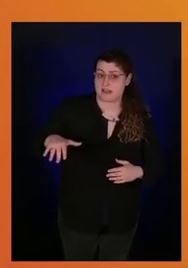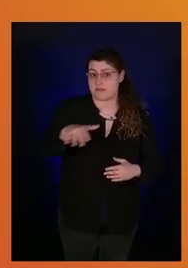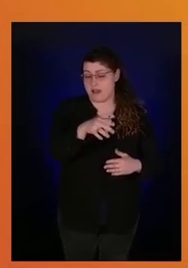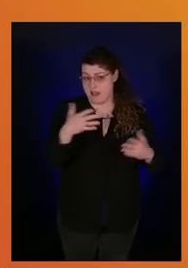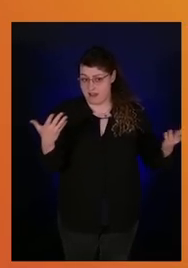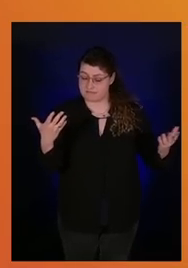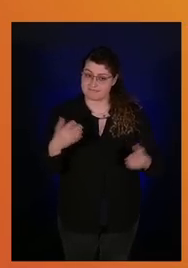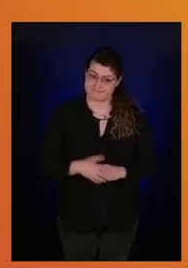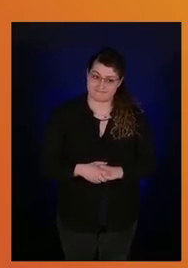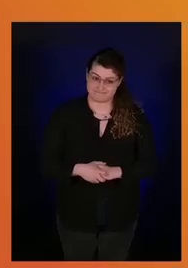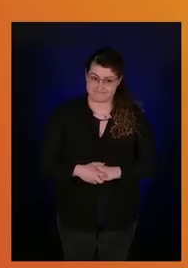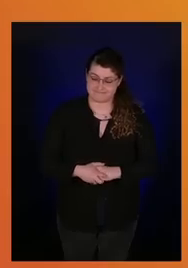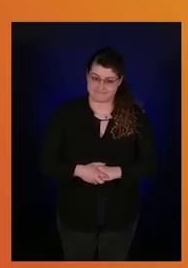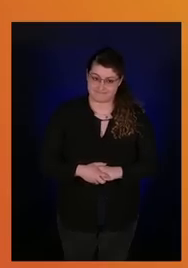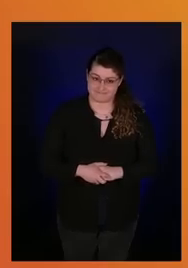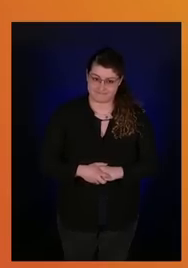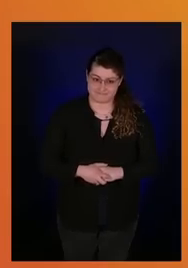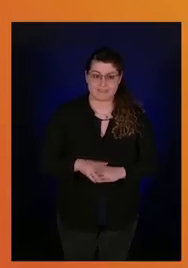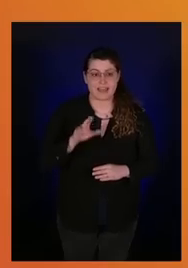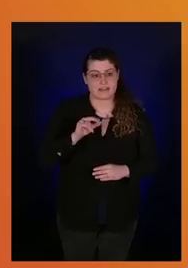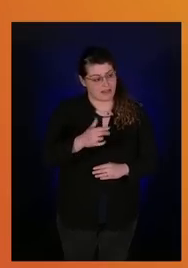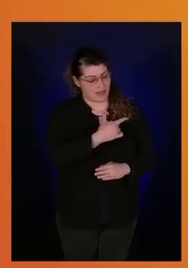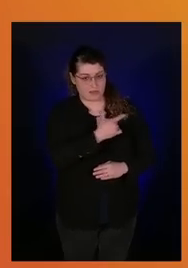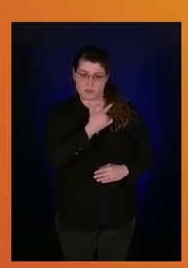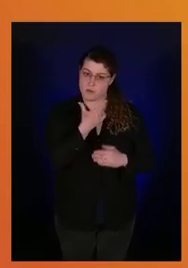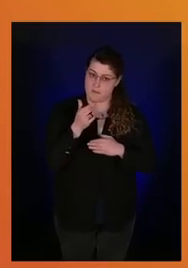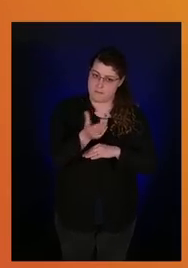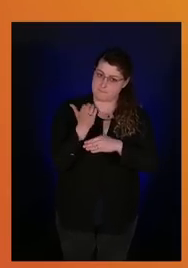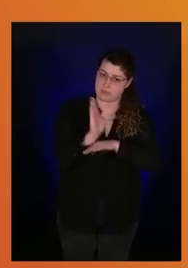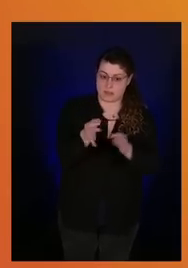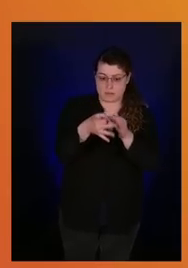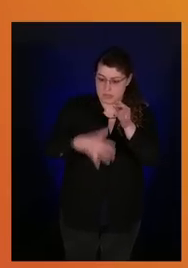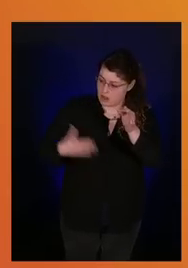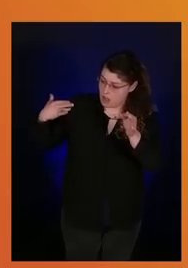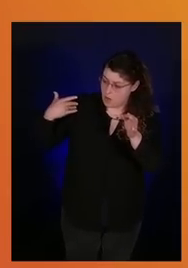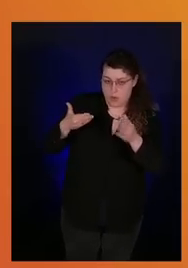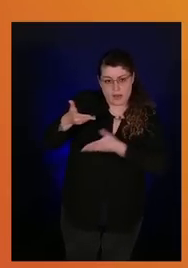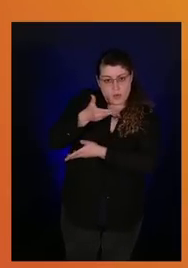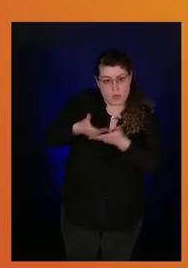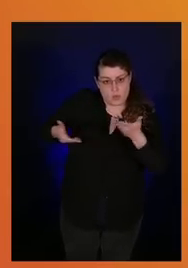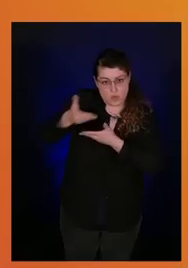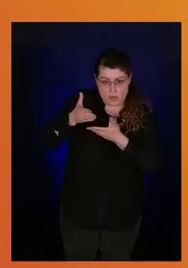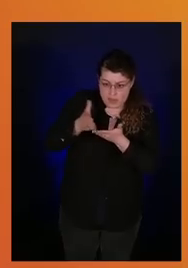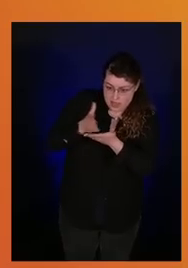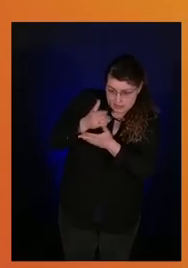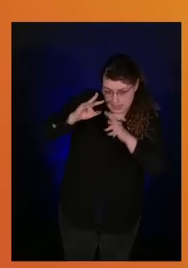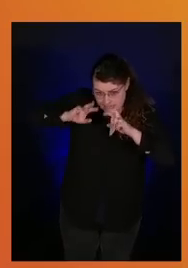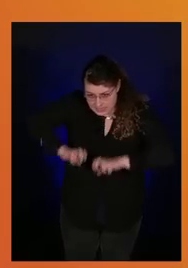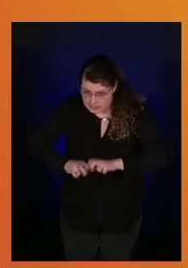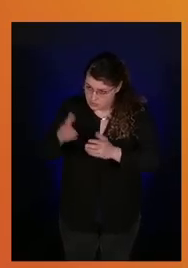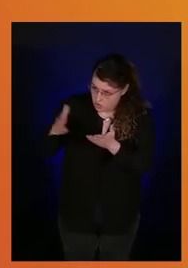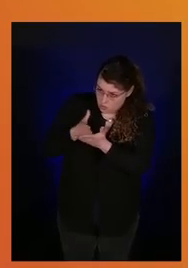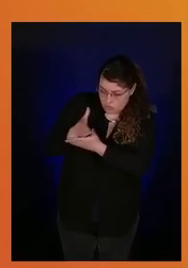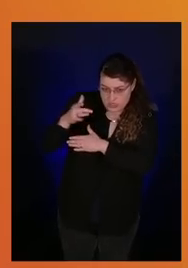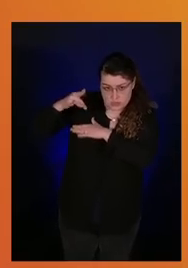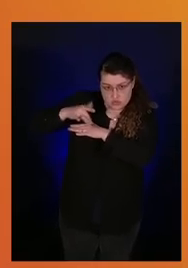Chers camarades, nous allons vous présenter le bilan de nos travaux analyse, projet réalisé ou non,